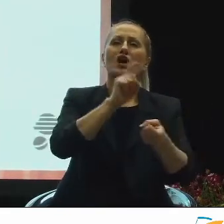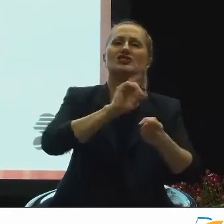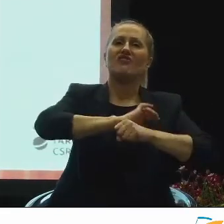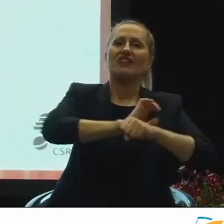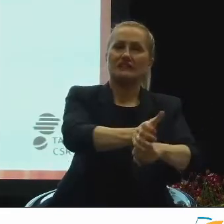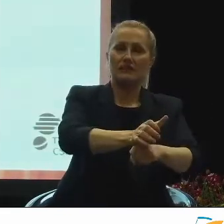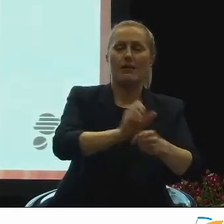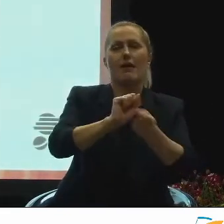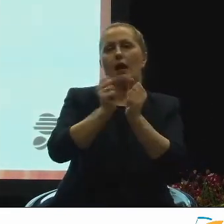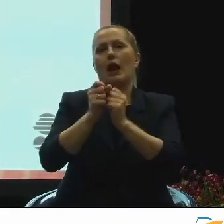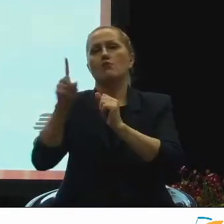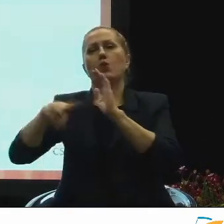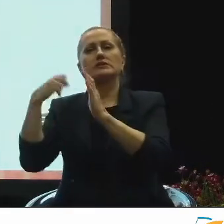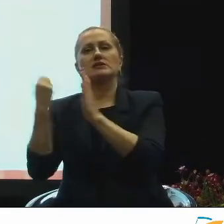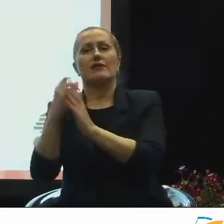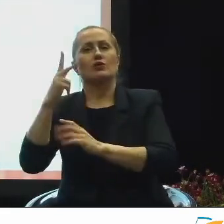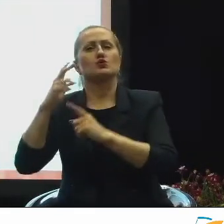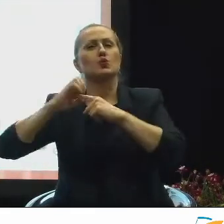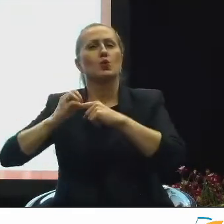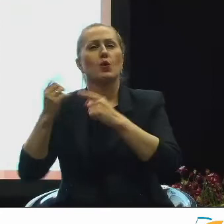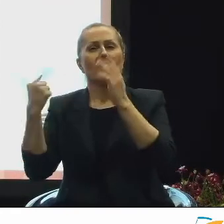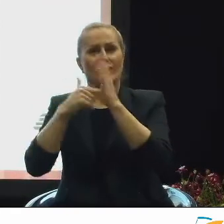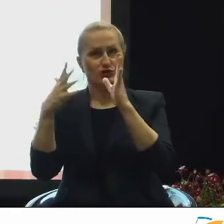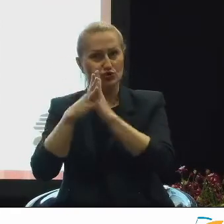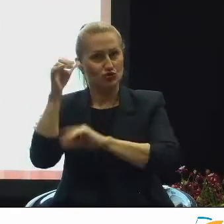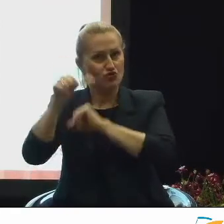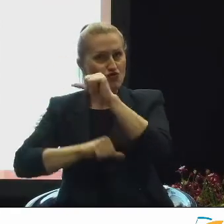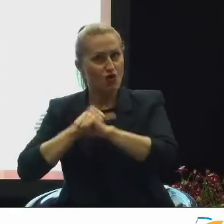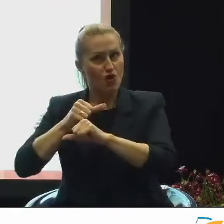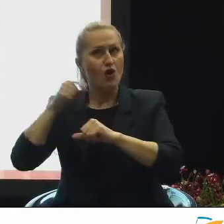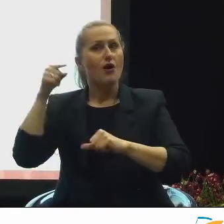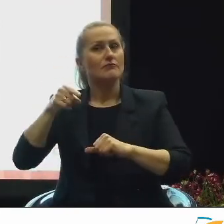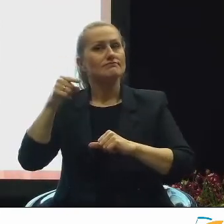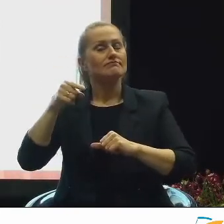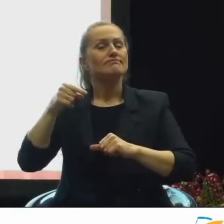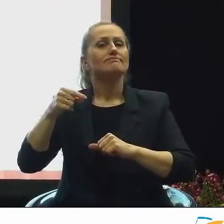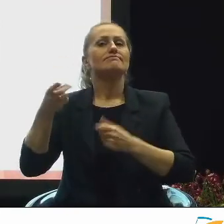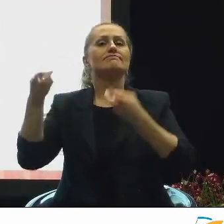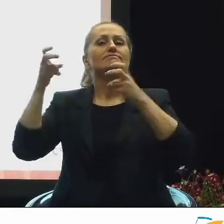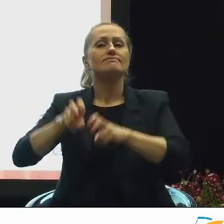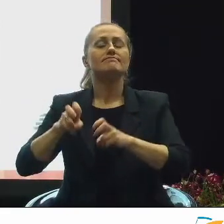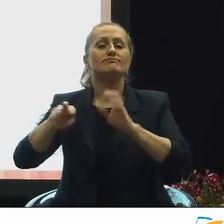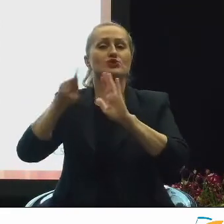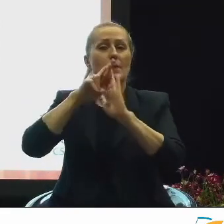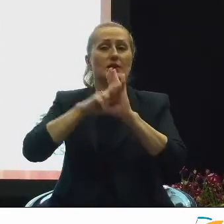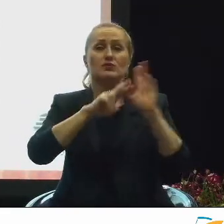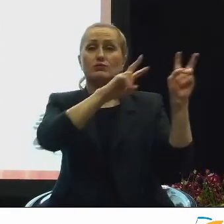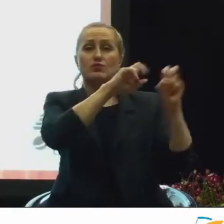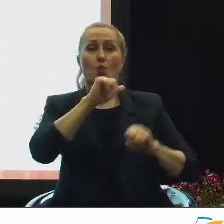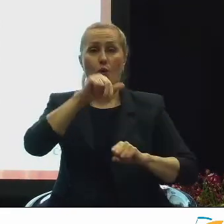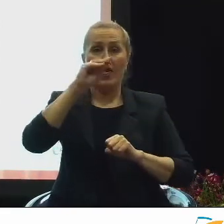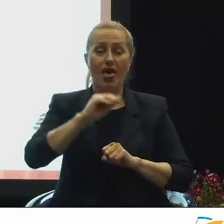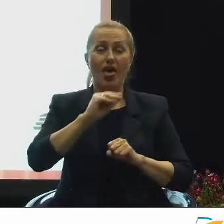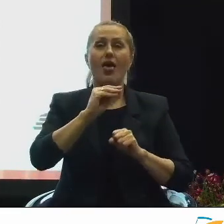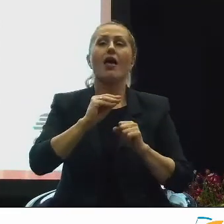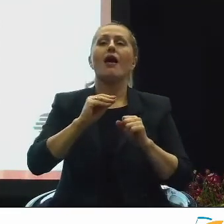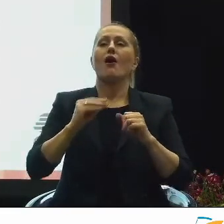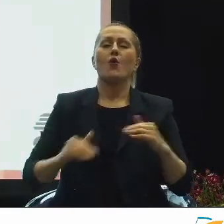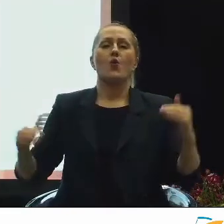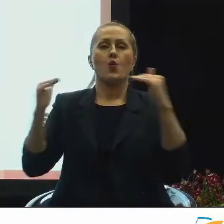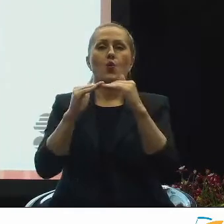czy ustawa z 3 grudnia 2010 roku o wprowadzeniu niektórych przepisów Unii Europejskiej w zakresie